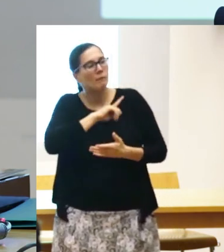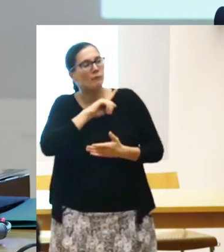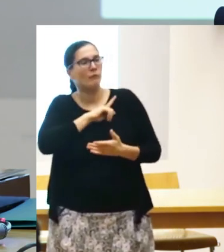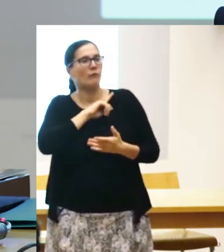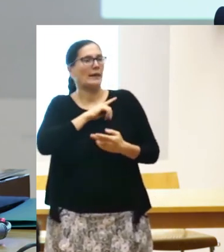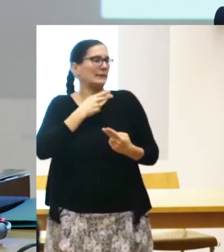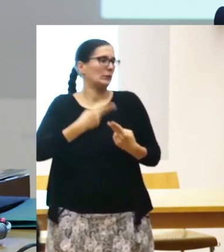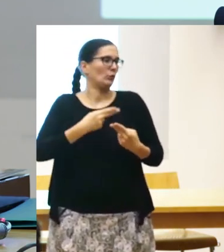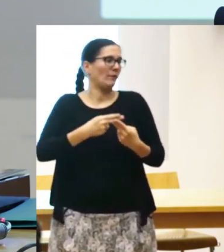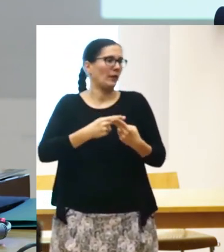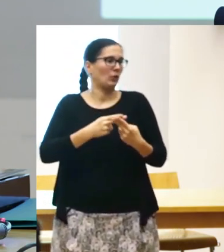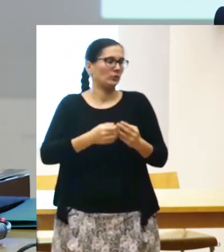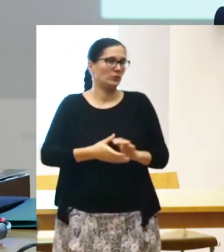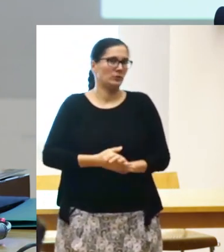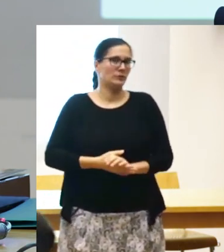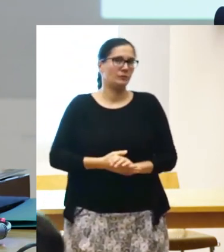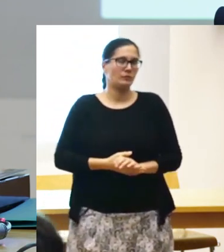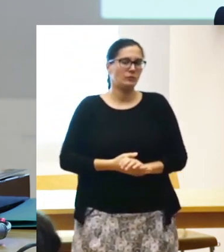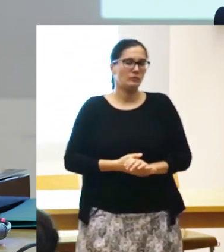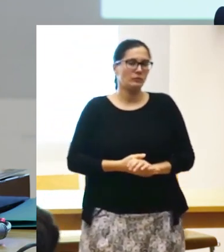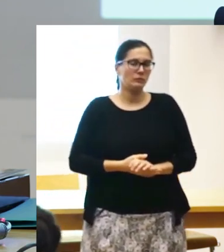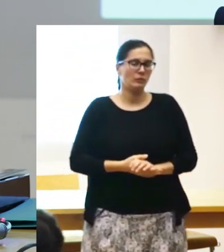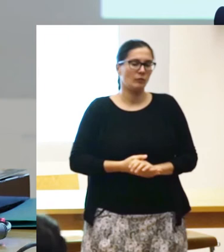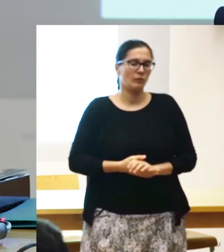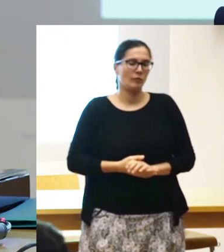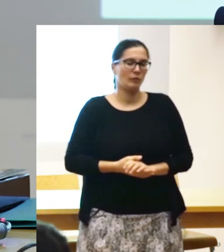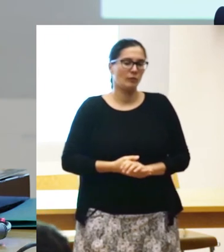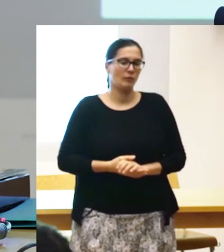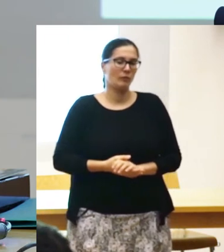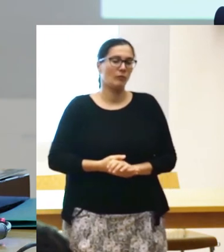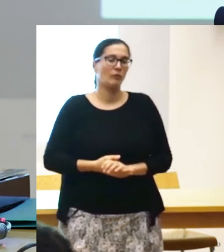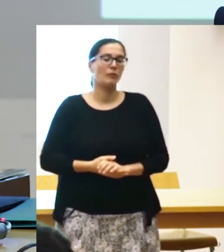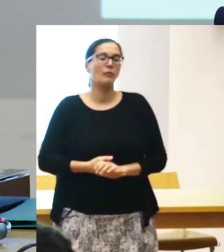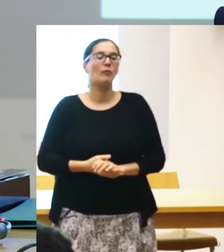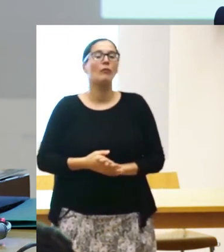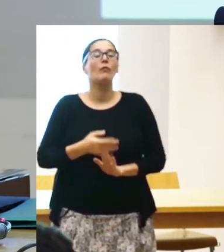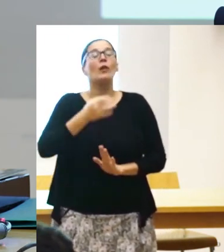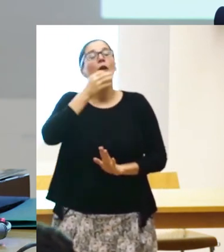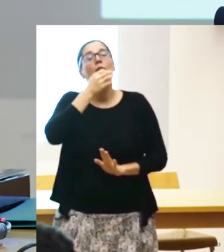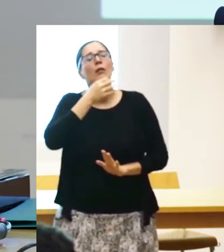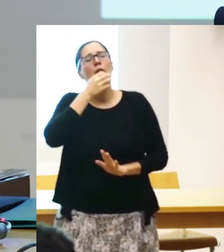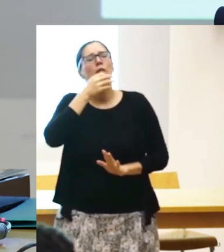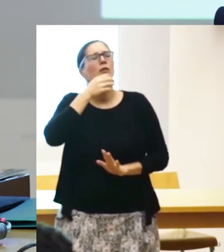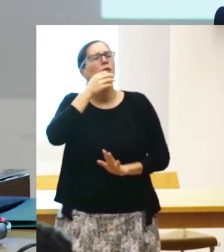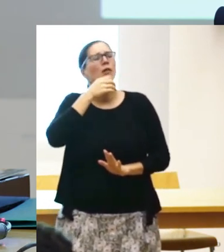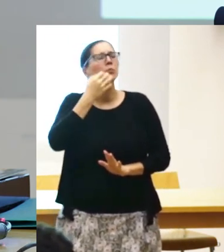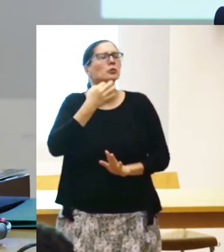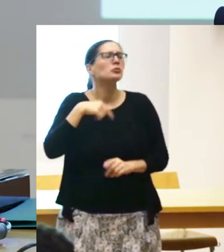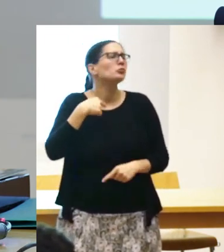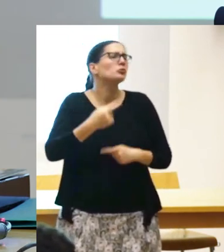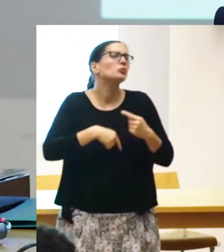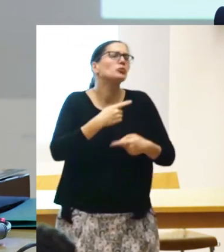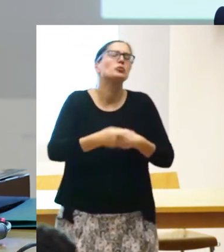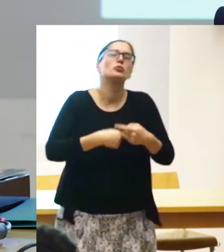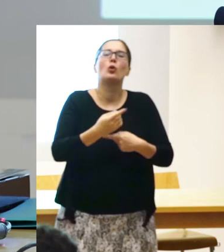zodpovědnost zřizovatel, město, a pokud se dostaneme v nějakém čase